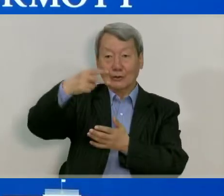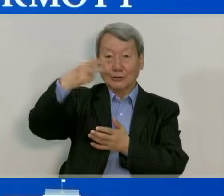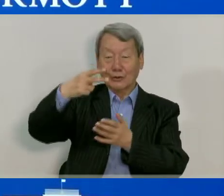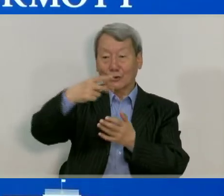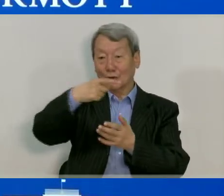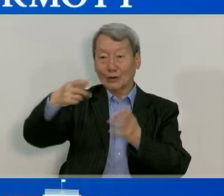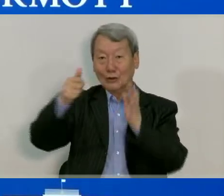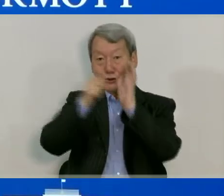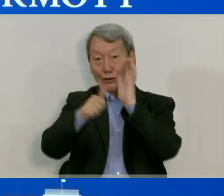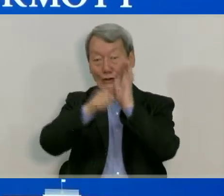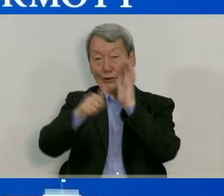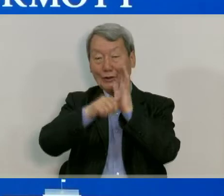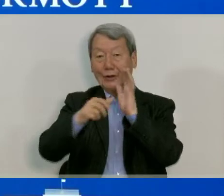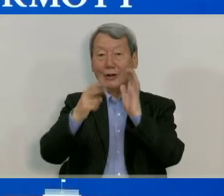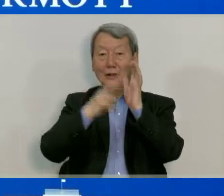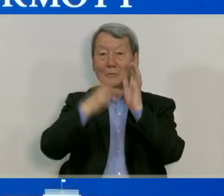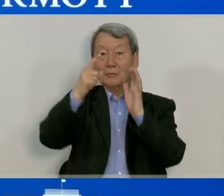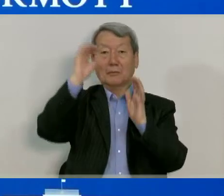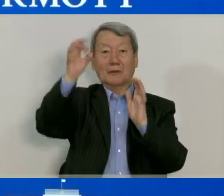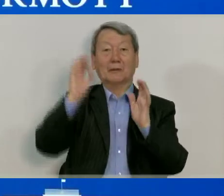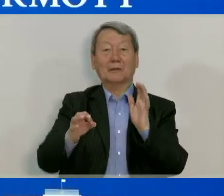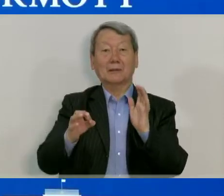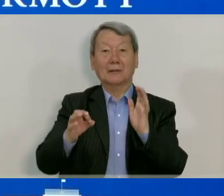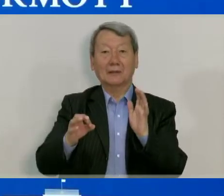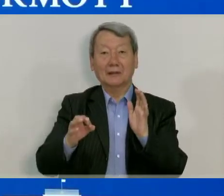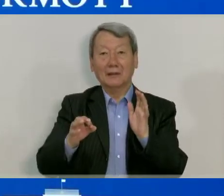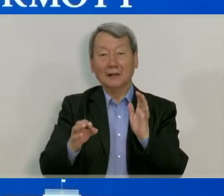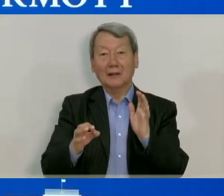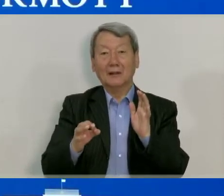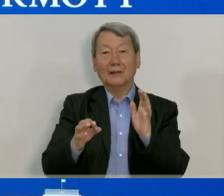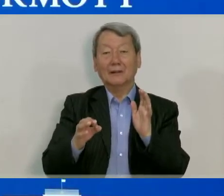20-60 жашка чейин болуп атат, 71% түздү.